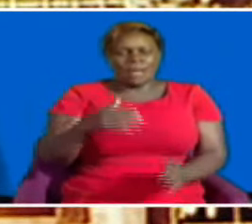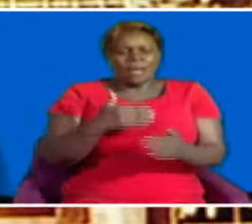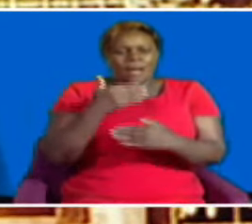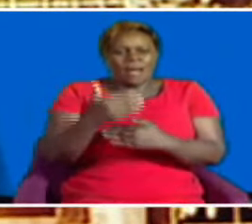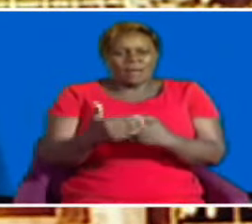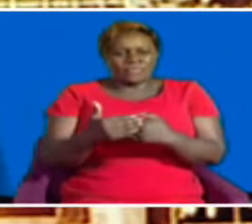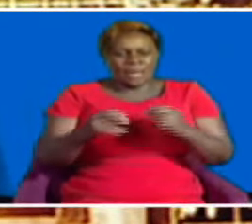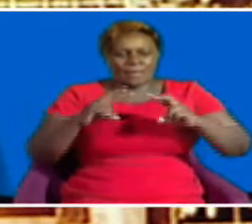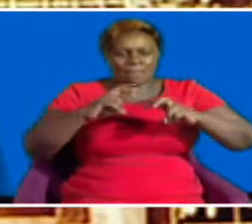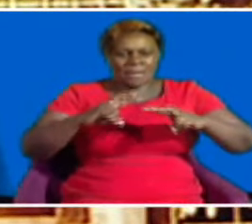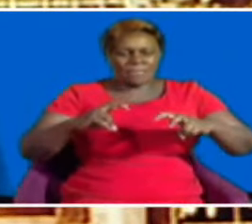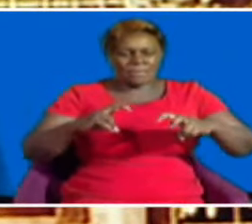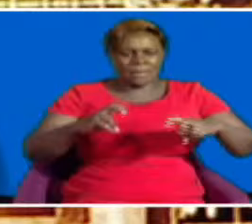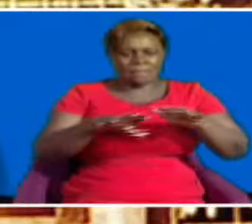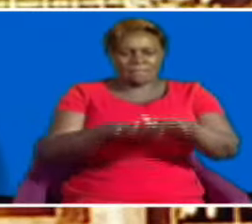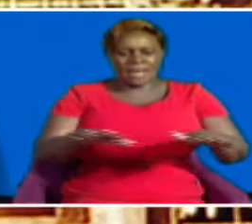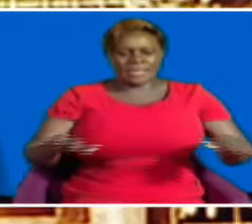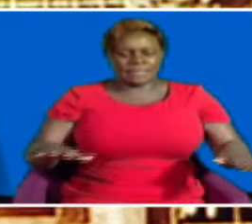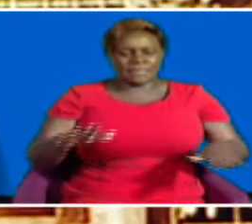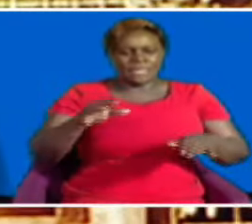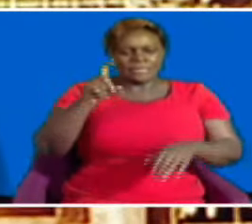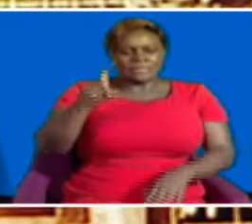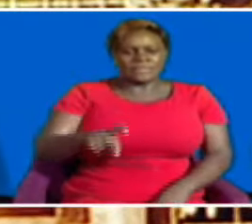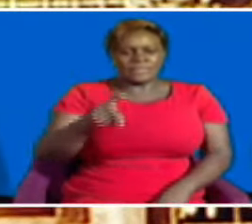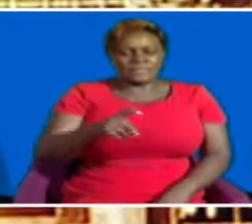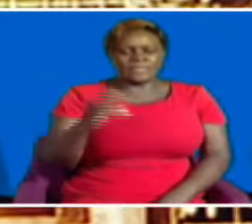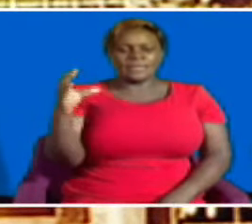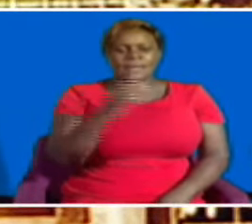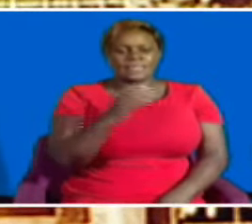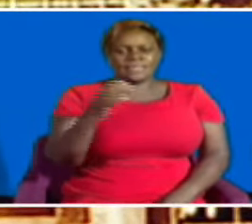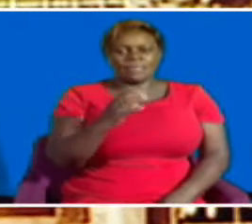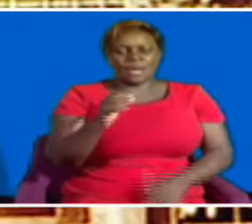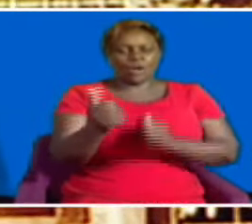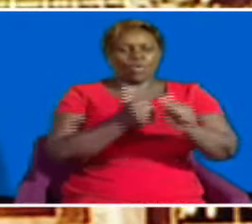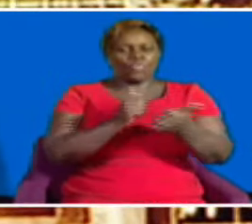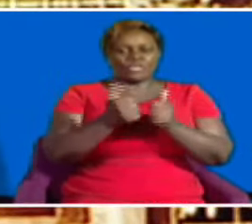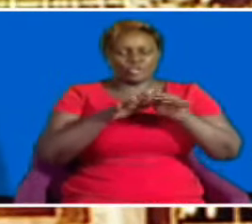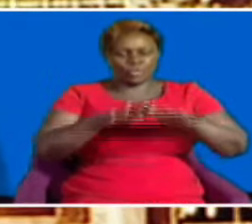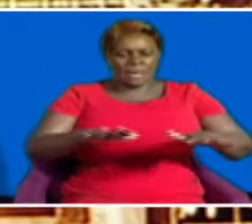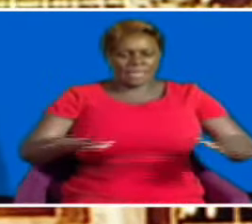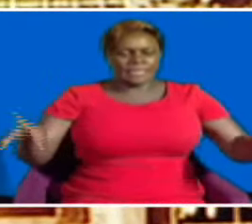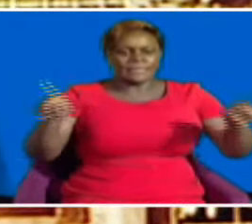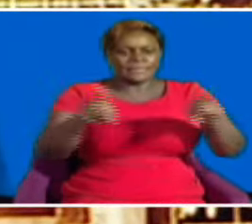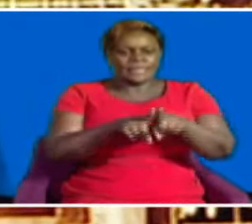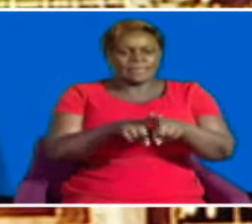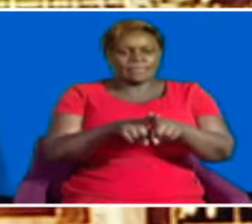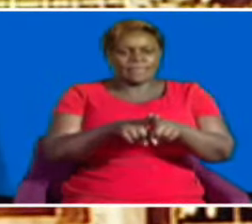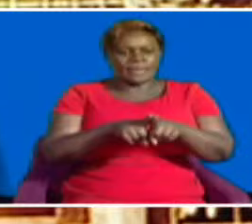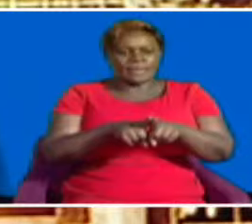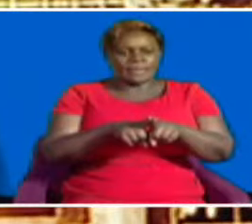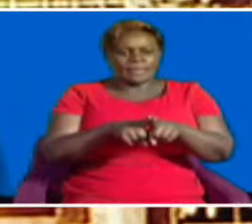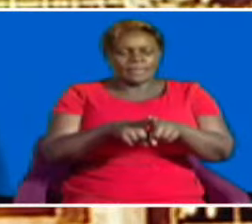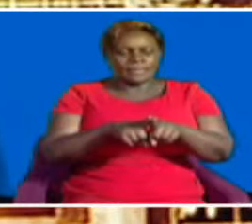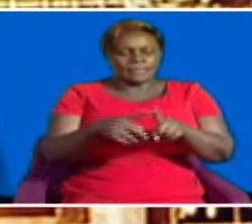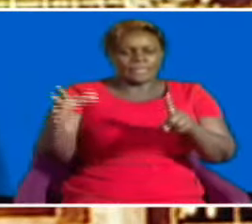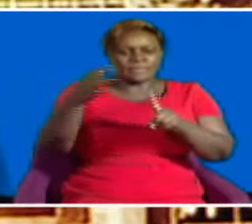kufanya uchanganuzi katika soko juu ya uhitaji wa wateja, ushindani katika soko pamoja na hatua ambazo